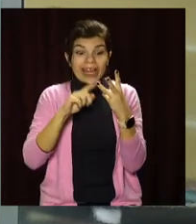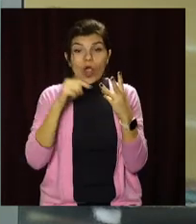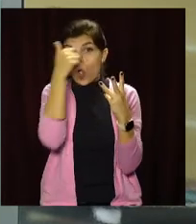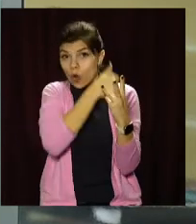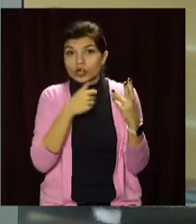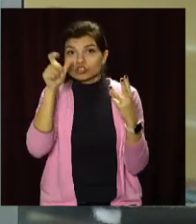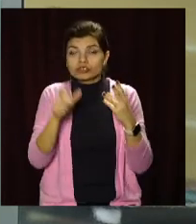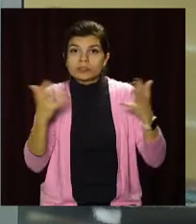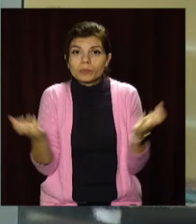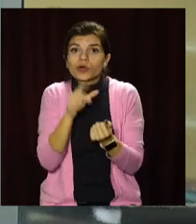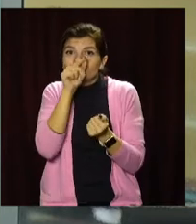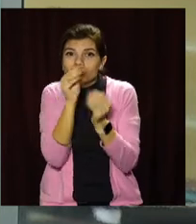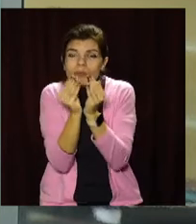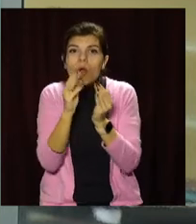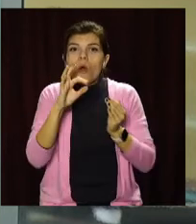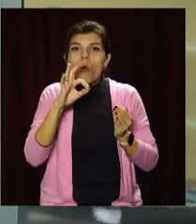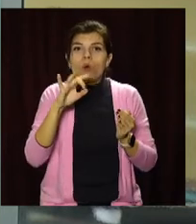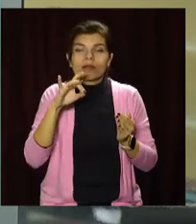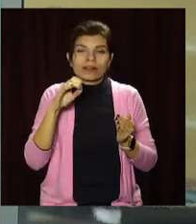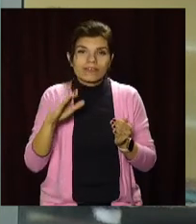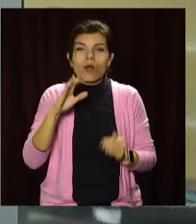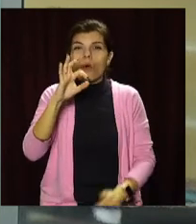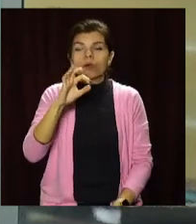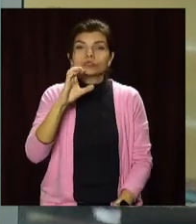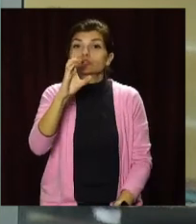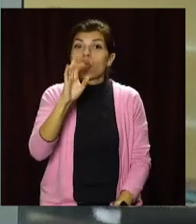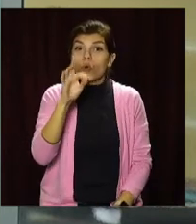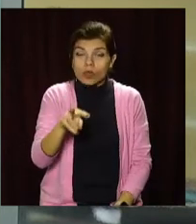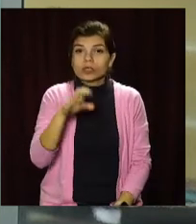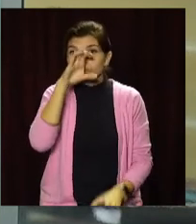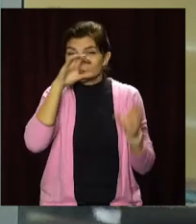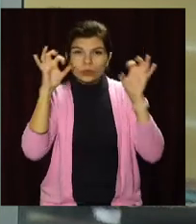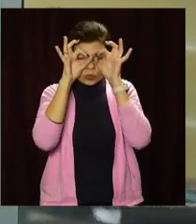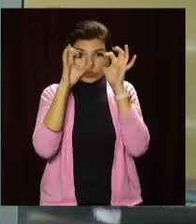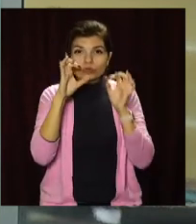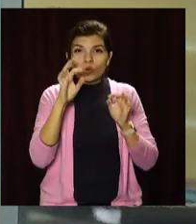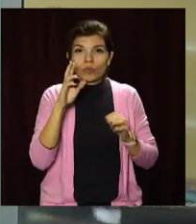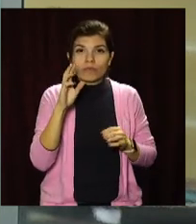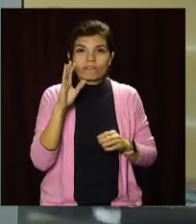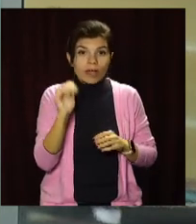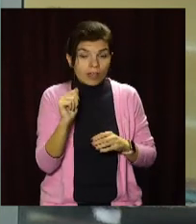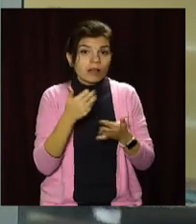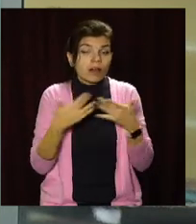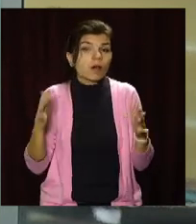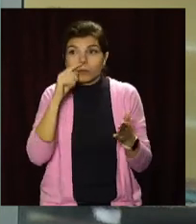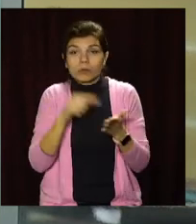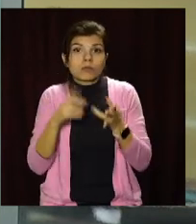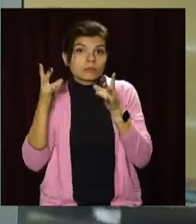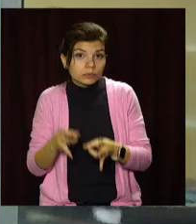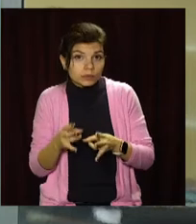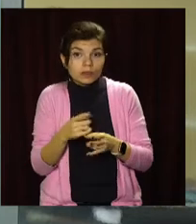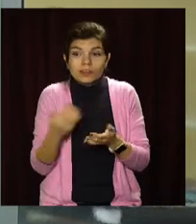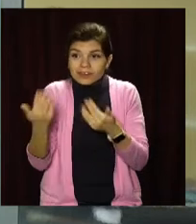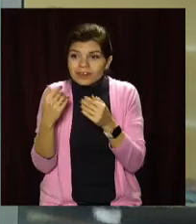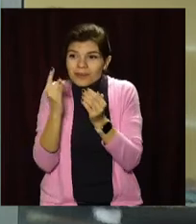чоловік рятує пташнят орлів, яструбів, соколів, сов та тетерев'ятників, які потрапили в халепу. Підрощує